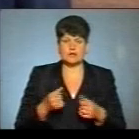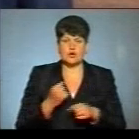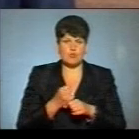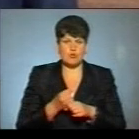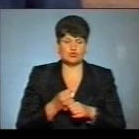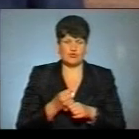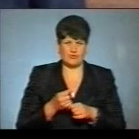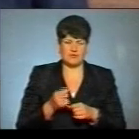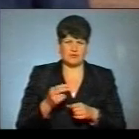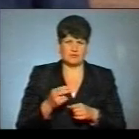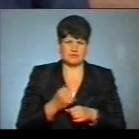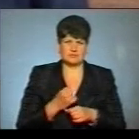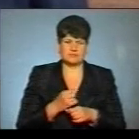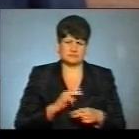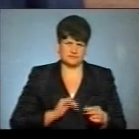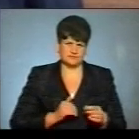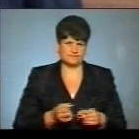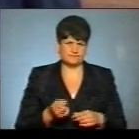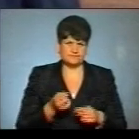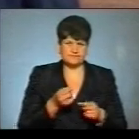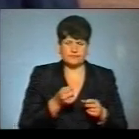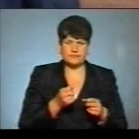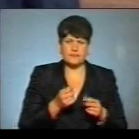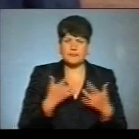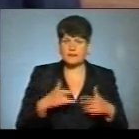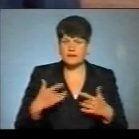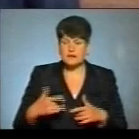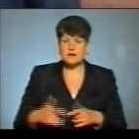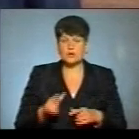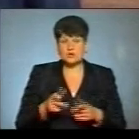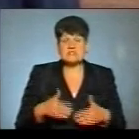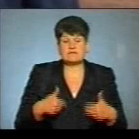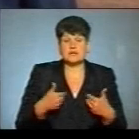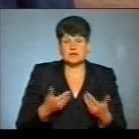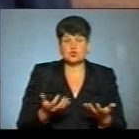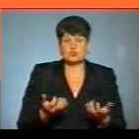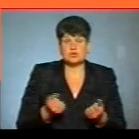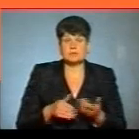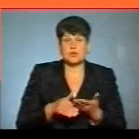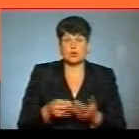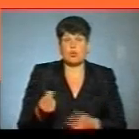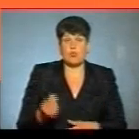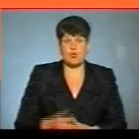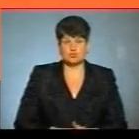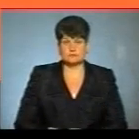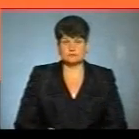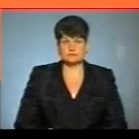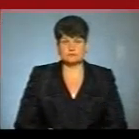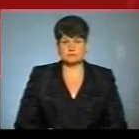різні обставини. І тому люди звертаються для того, щоб отримати допомогу.